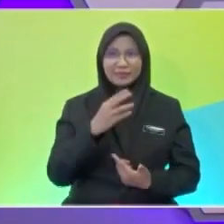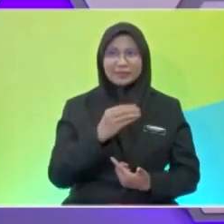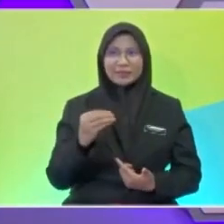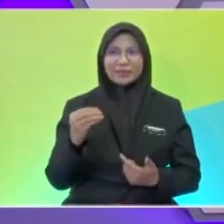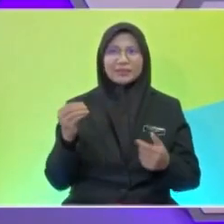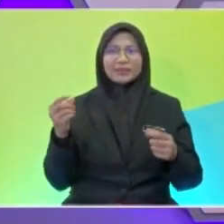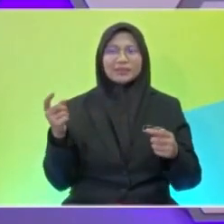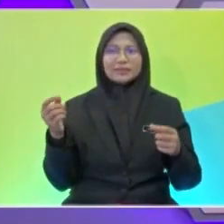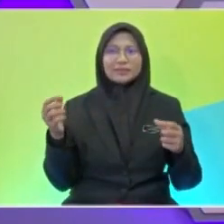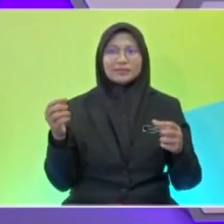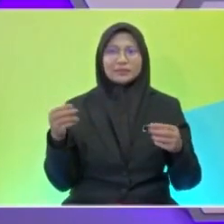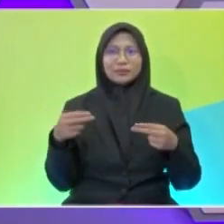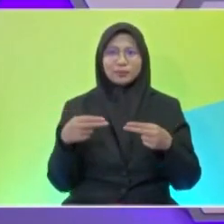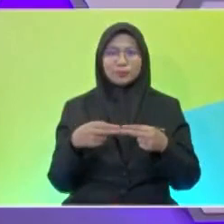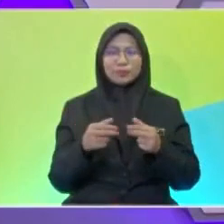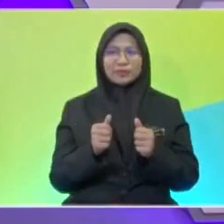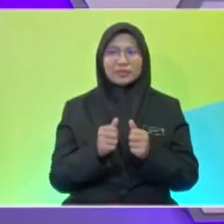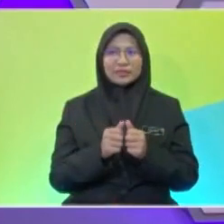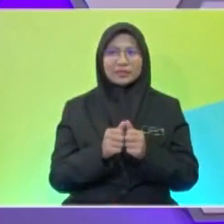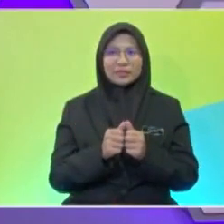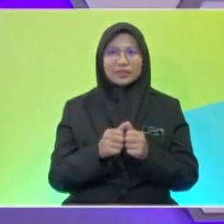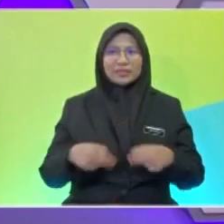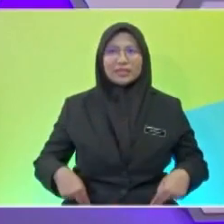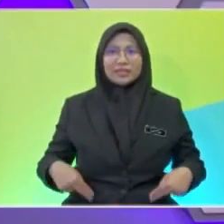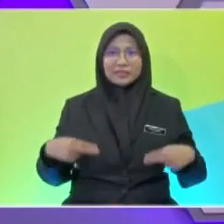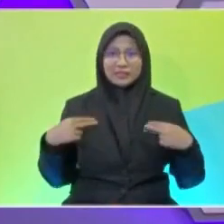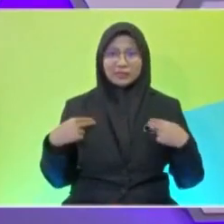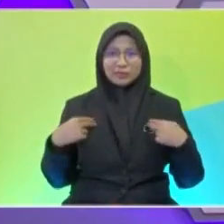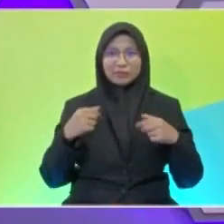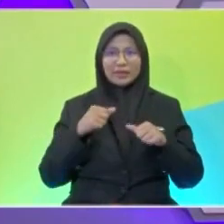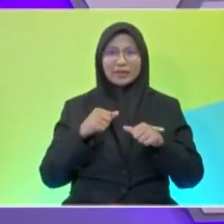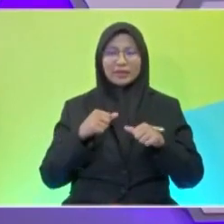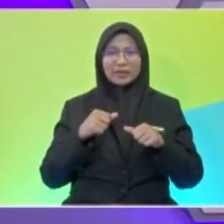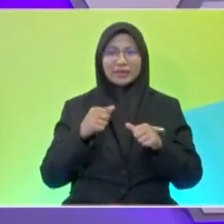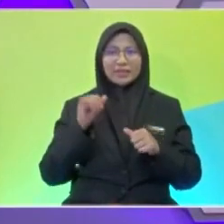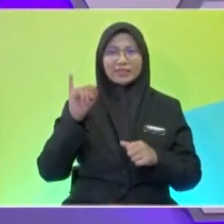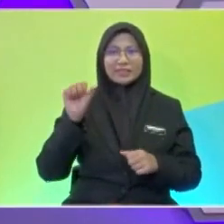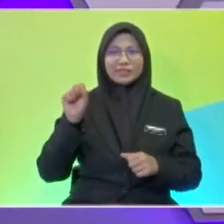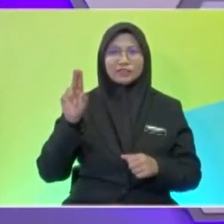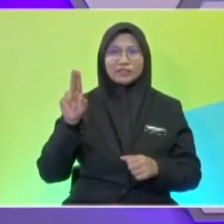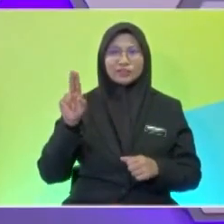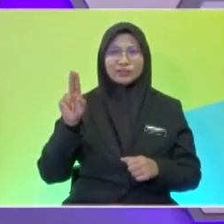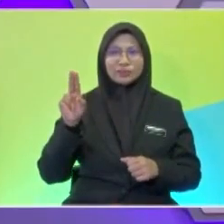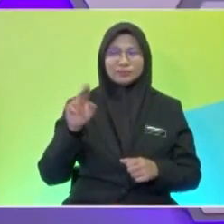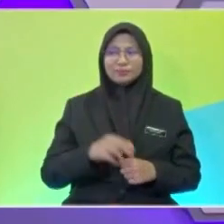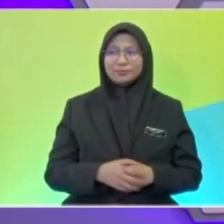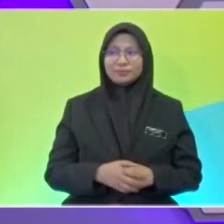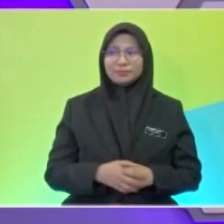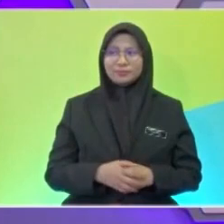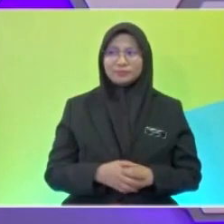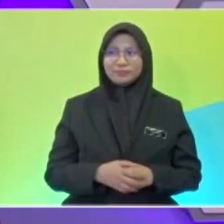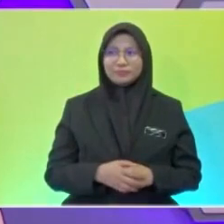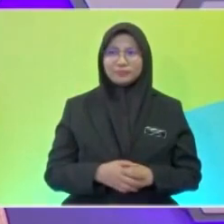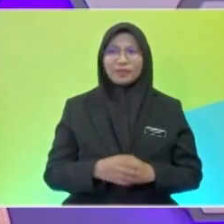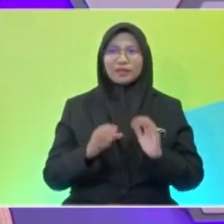mereka mengaitkan dengan kehidupan seharian ataupun isu-isu masuk yang berlaku ya dalam tempo kita sekarang ini mungkin kita